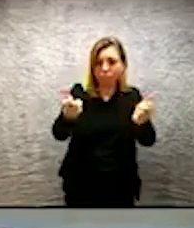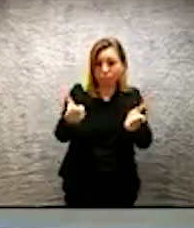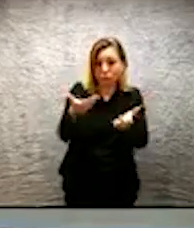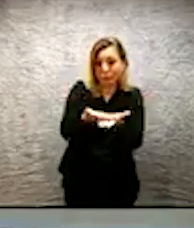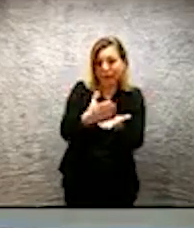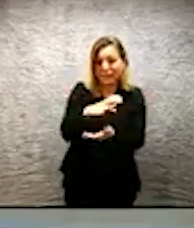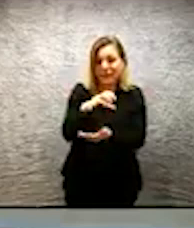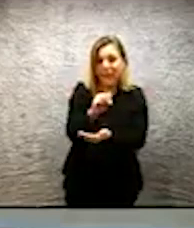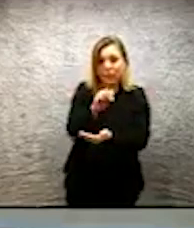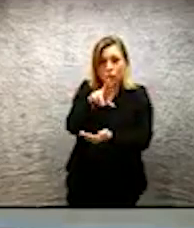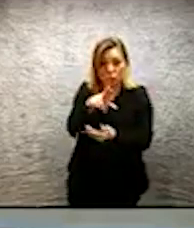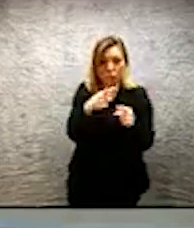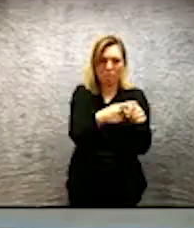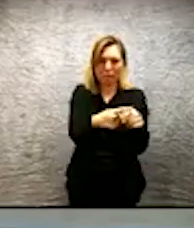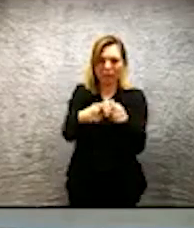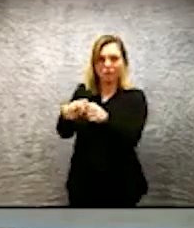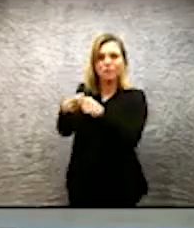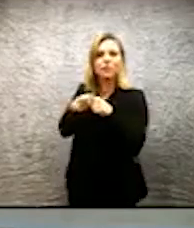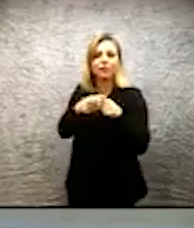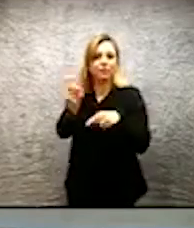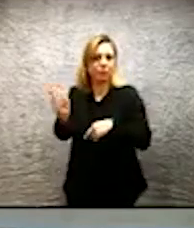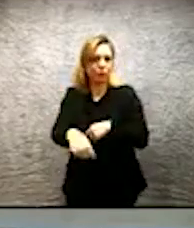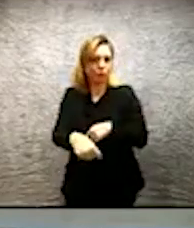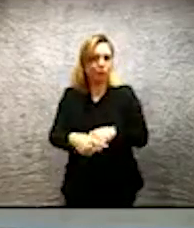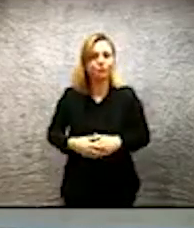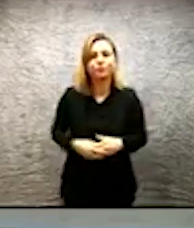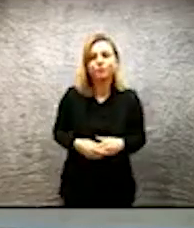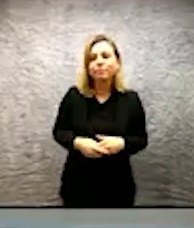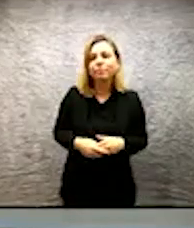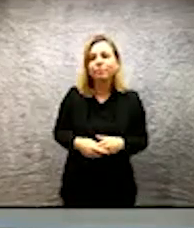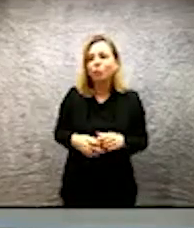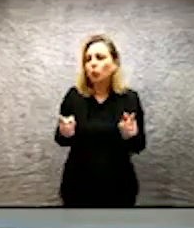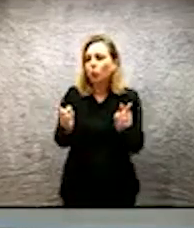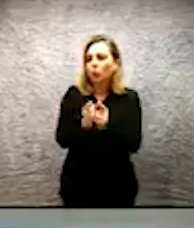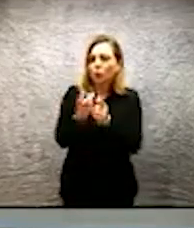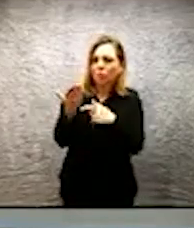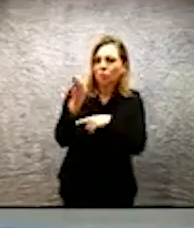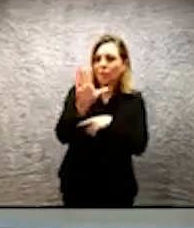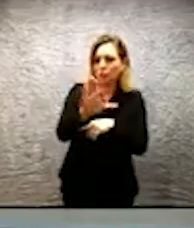ce CSU. Alors, pour présenter rapidement